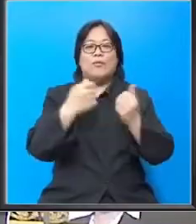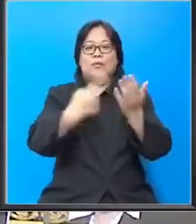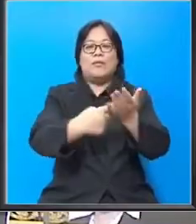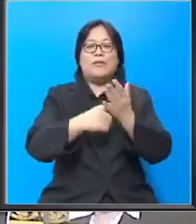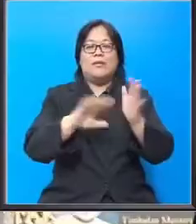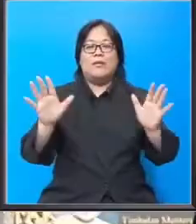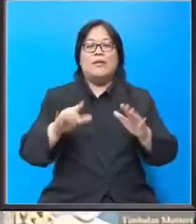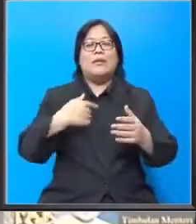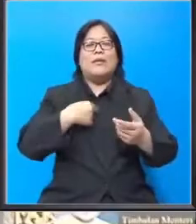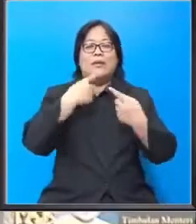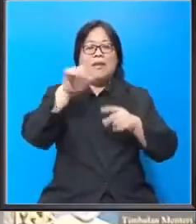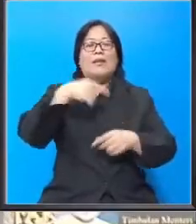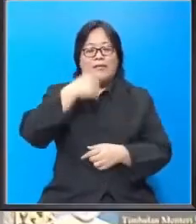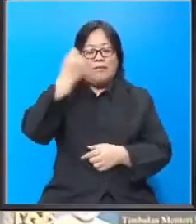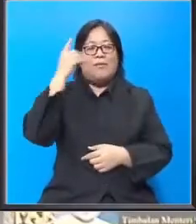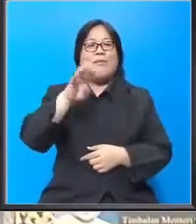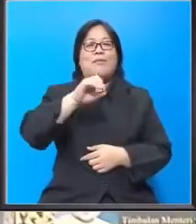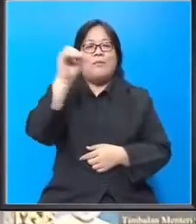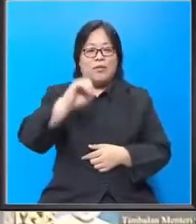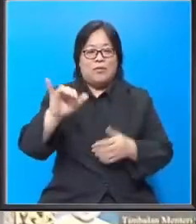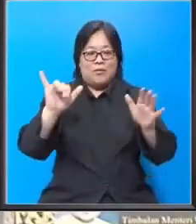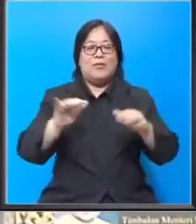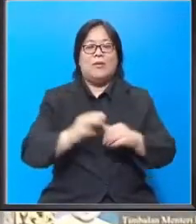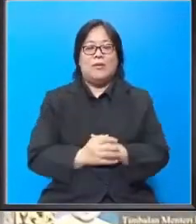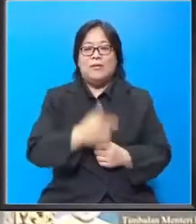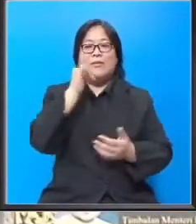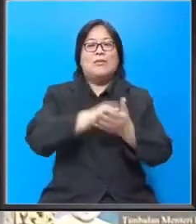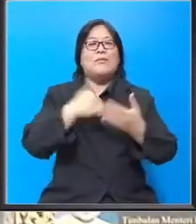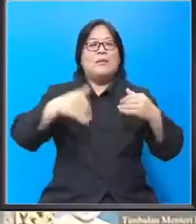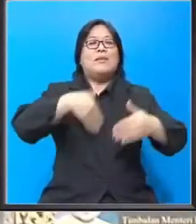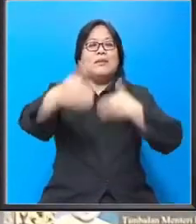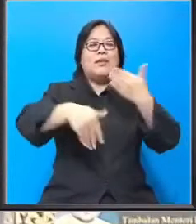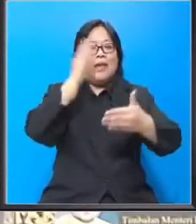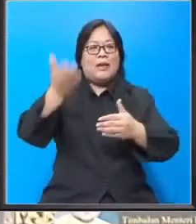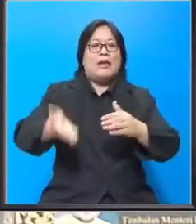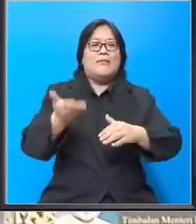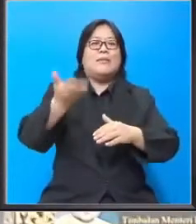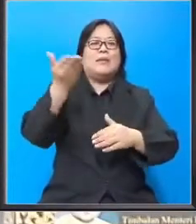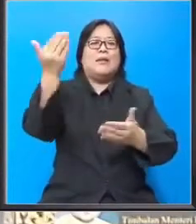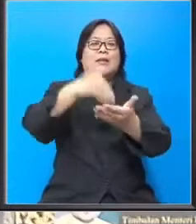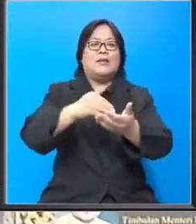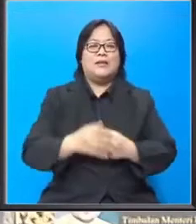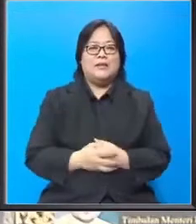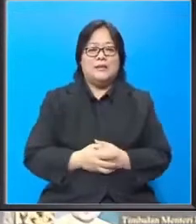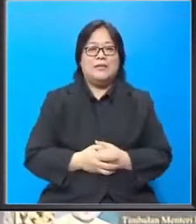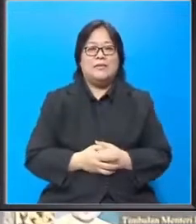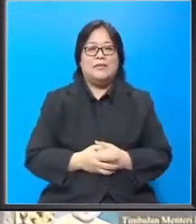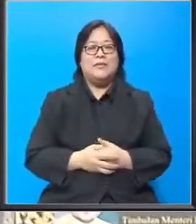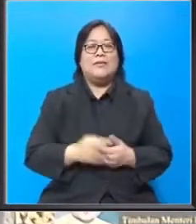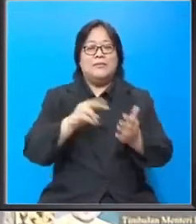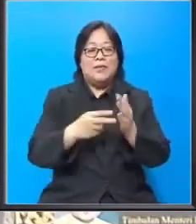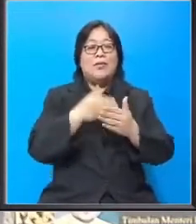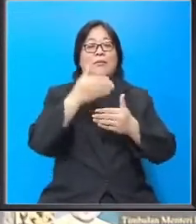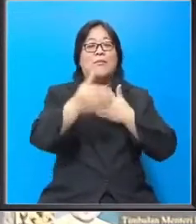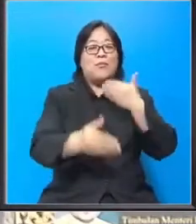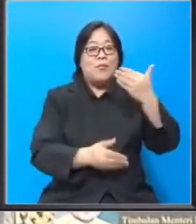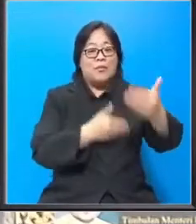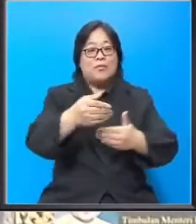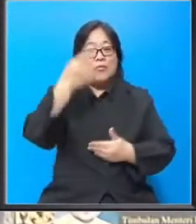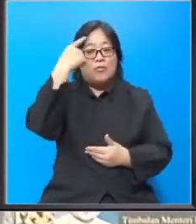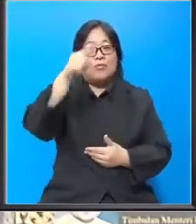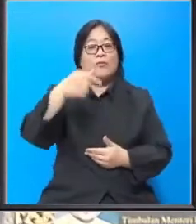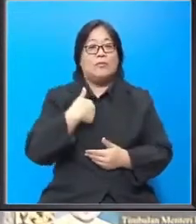basa-basi segini sepatu ongoing ya kemincak lagi ya kau minta WAnya proses